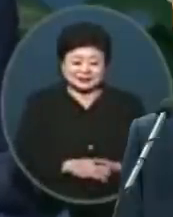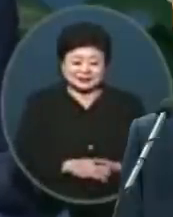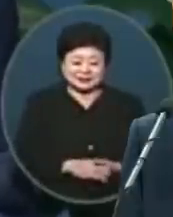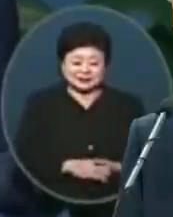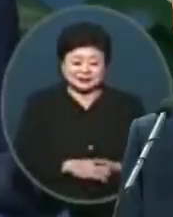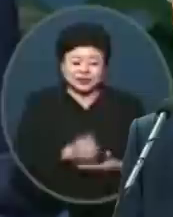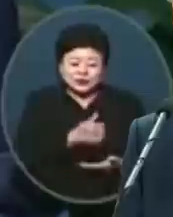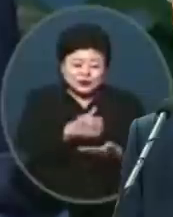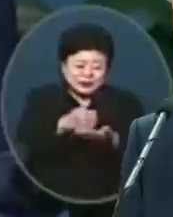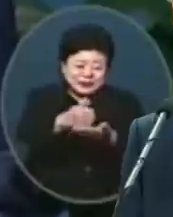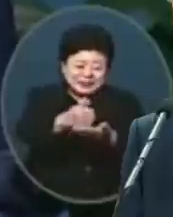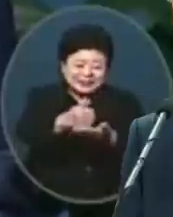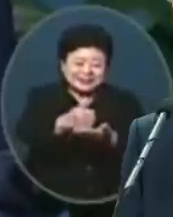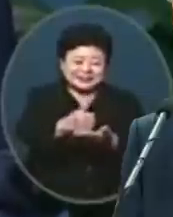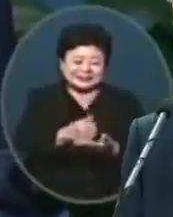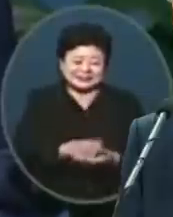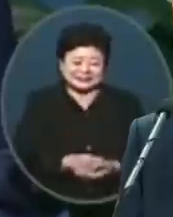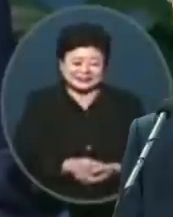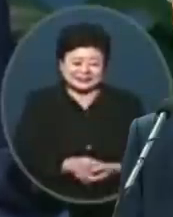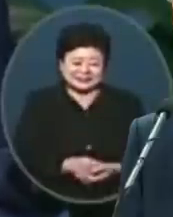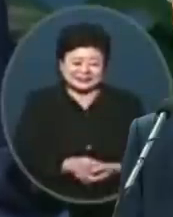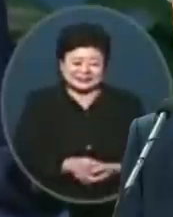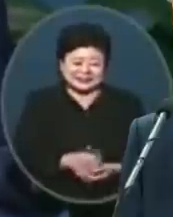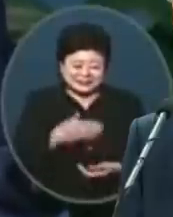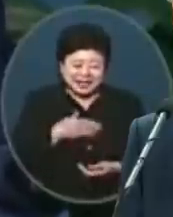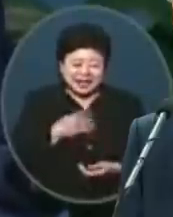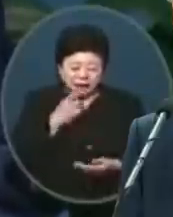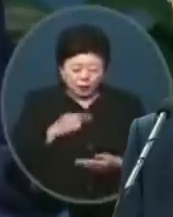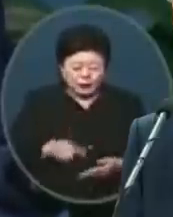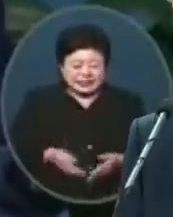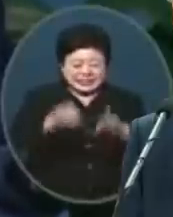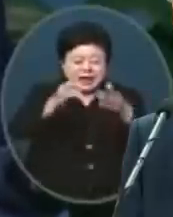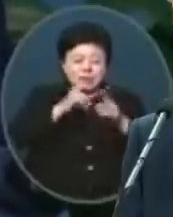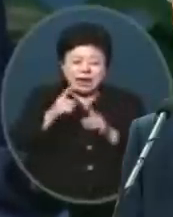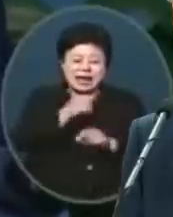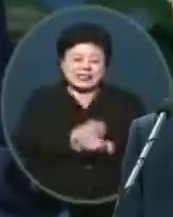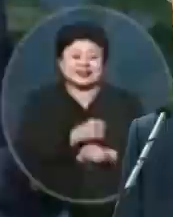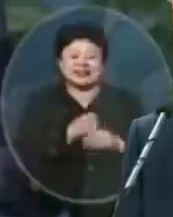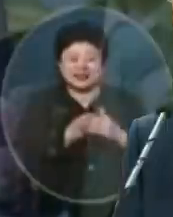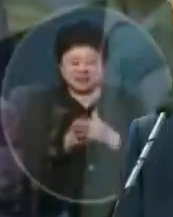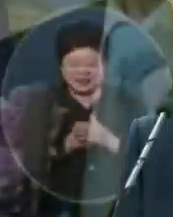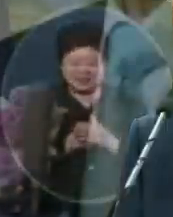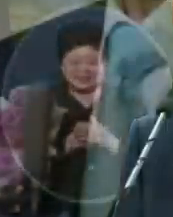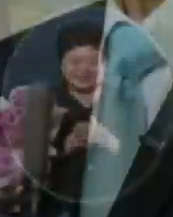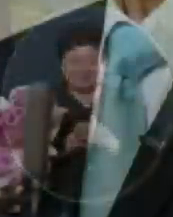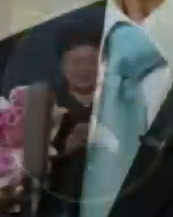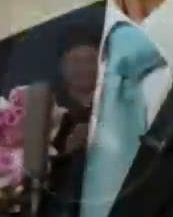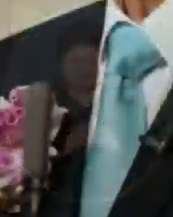왜냐하면 주님이 내가 곧 길이라고 말씀하시기 때문인 것 같습니다.